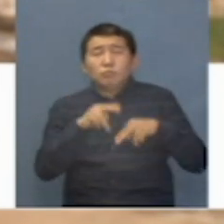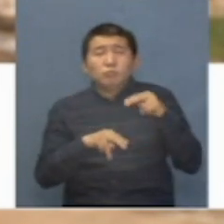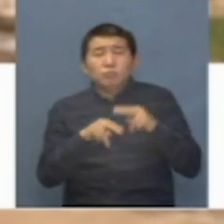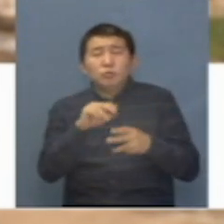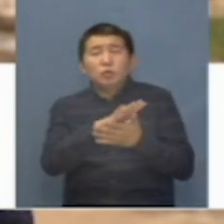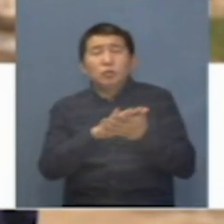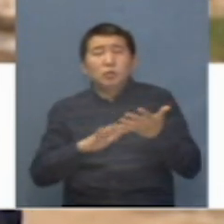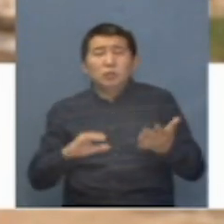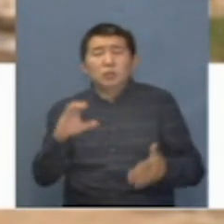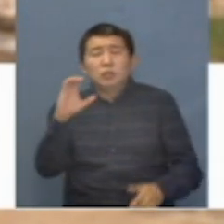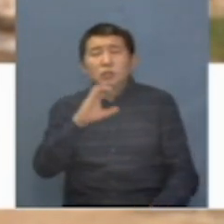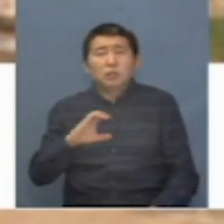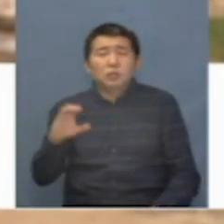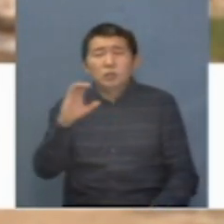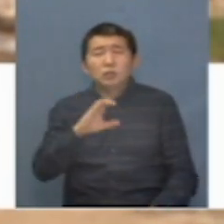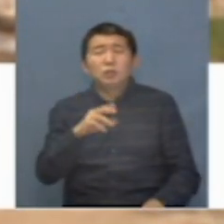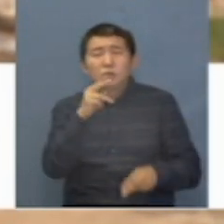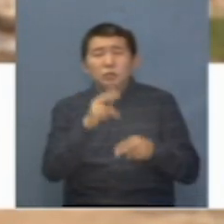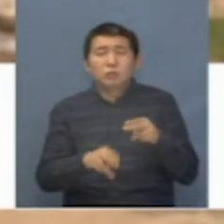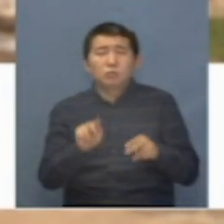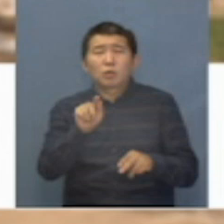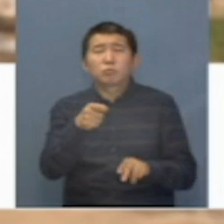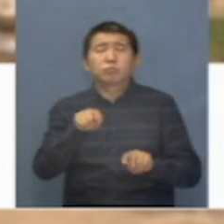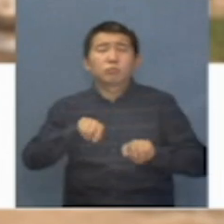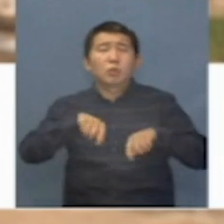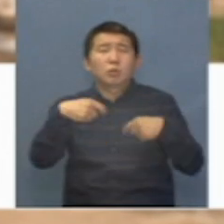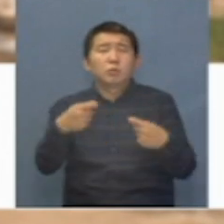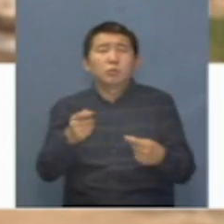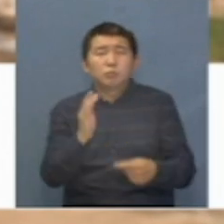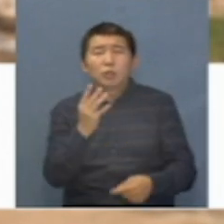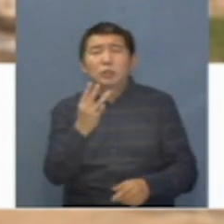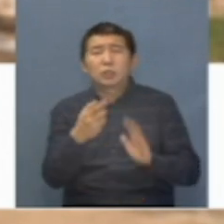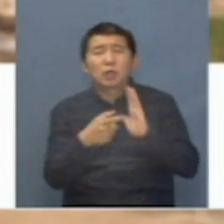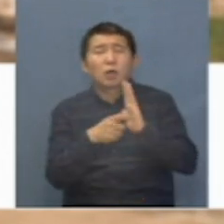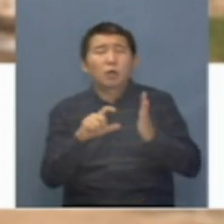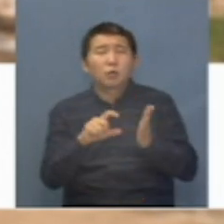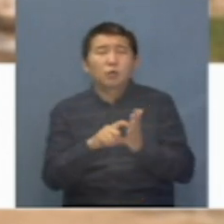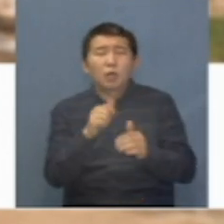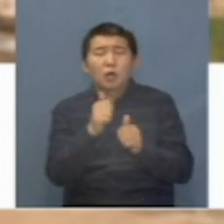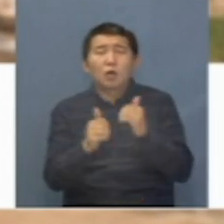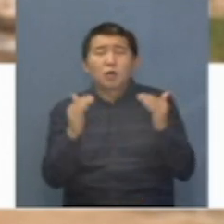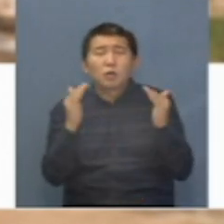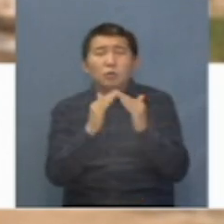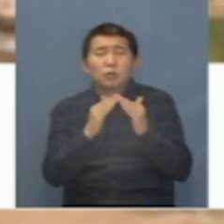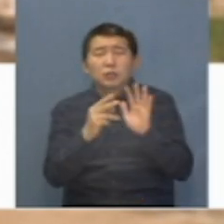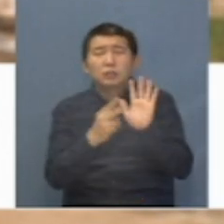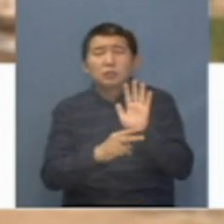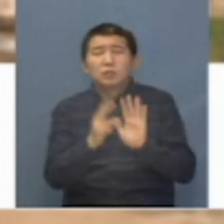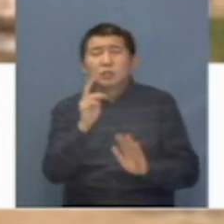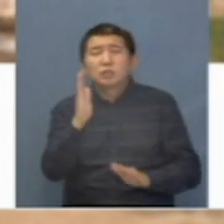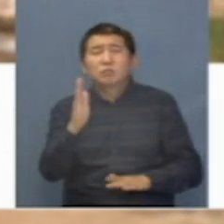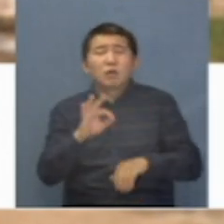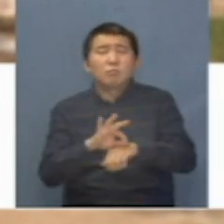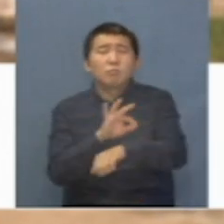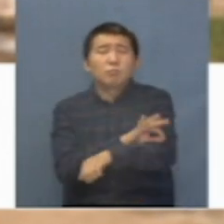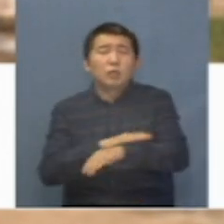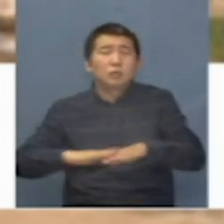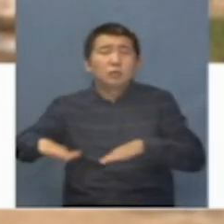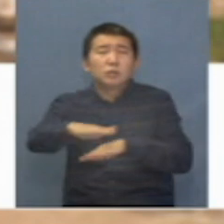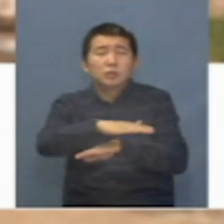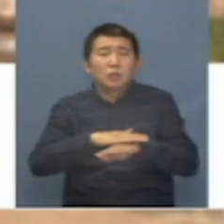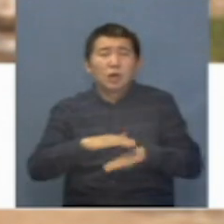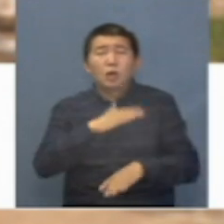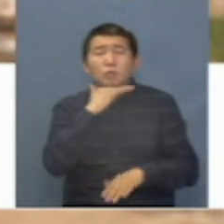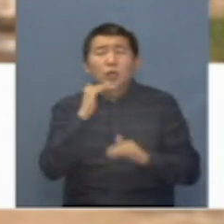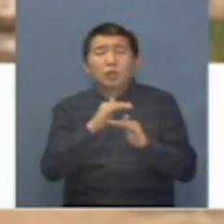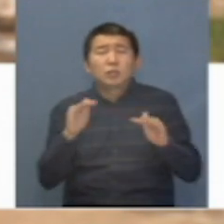жүргізілуде. 42 кілттерін табыстауға тырысамыз. Әр үй 3 бөлмеден тұрады. Әлеуметтік осал жандар үшін 70 шаршы метр, көпбалалы аналар үшін 85 шаршы